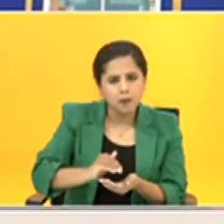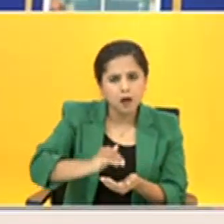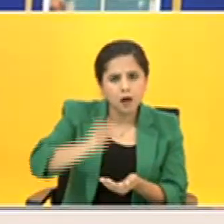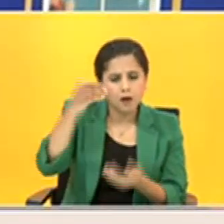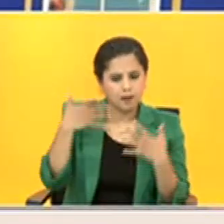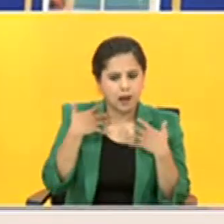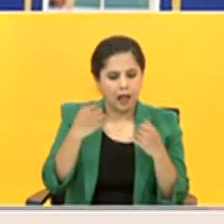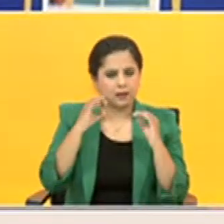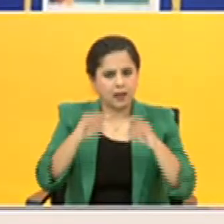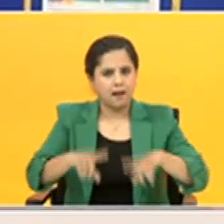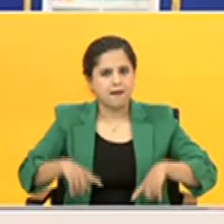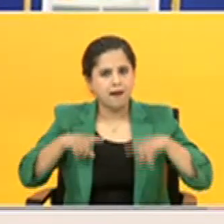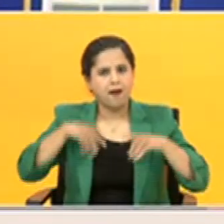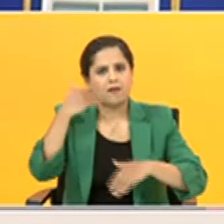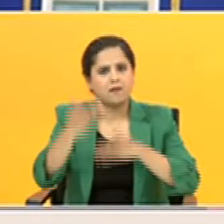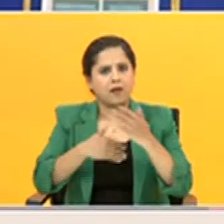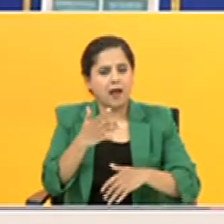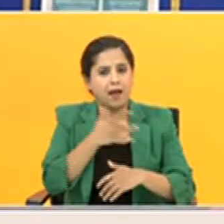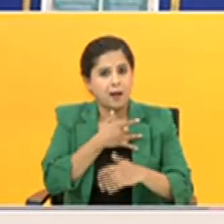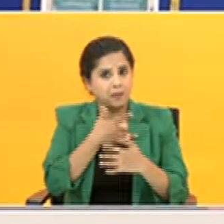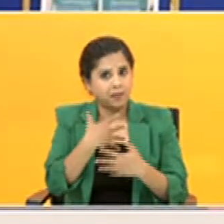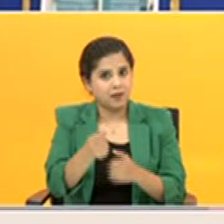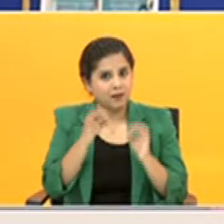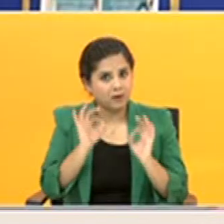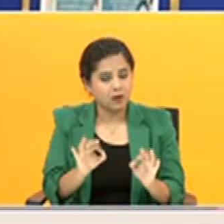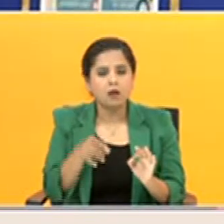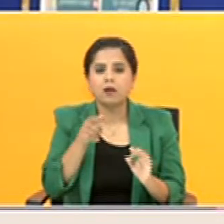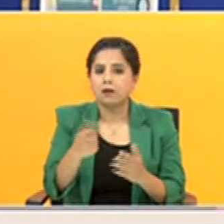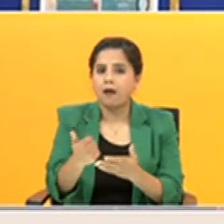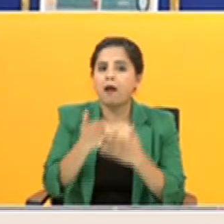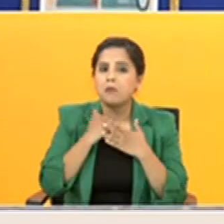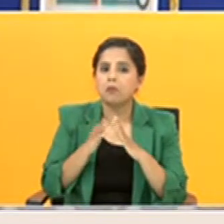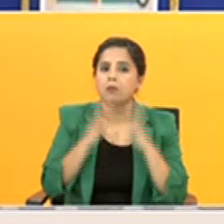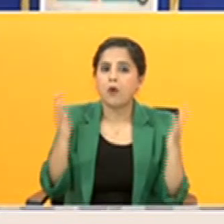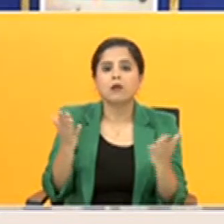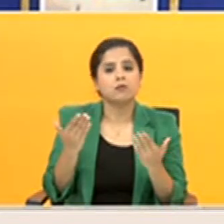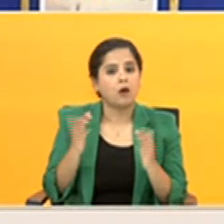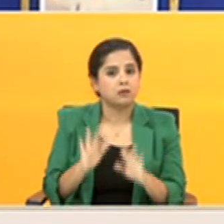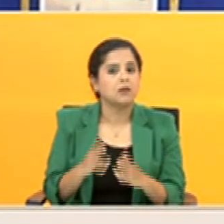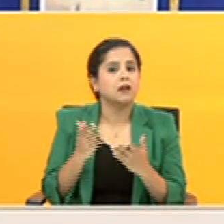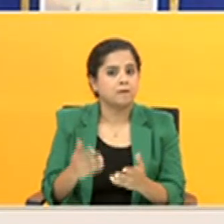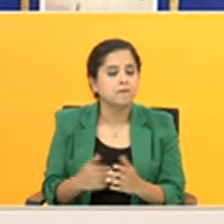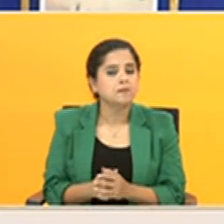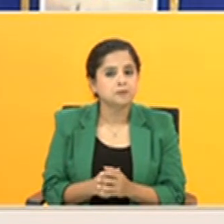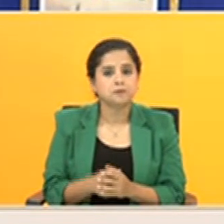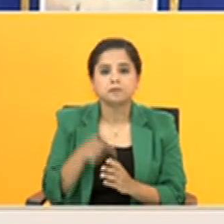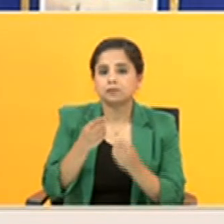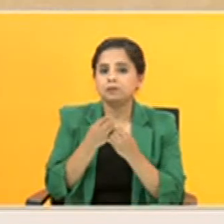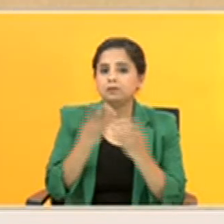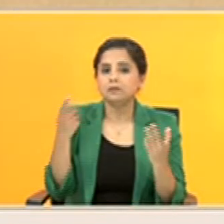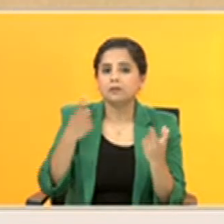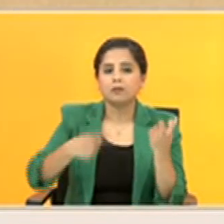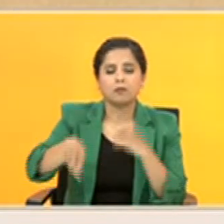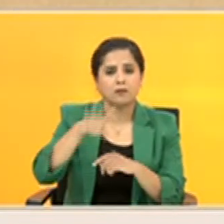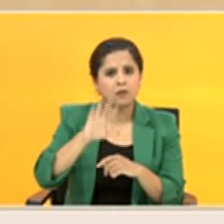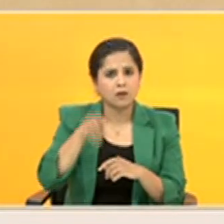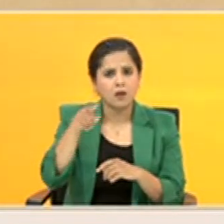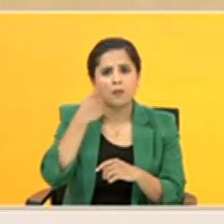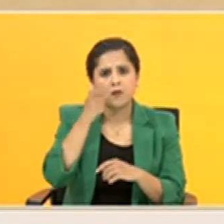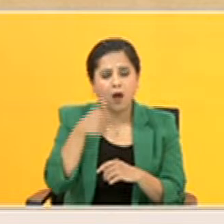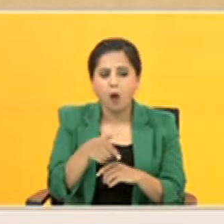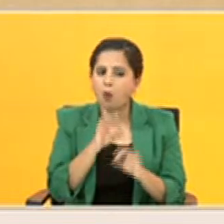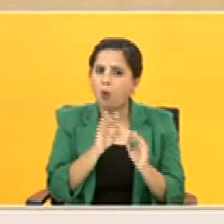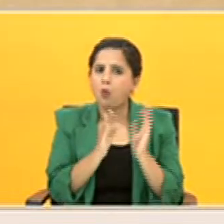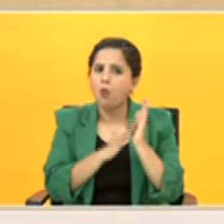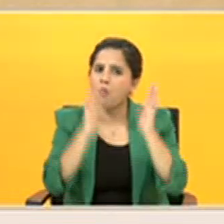स्वस्थ जीवन शैली की आदतें डालने में ये काफी मददगार साबित हो सकता है। कई अभिभावकों ने इसे सराहा